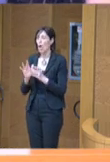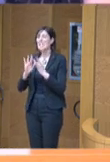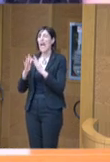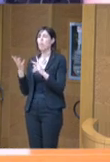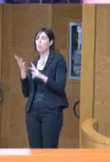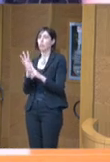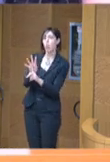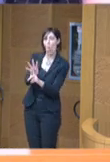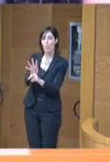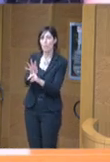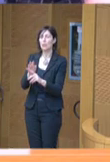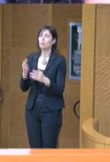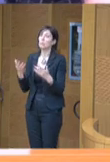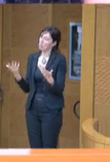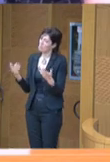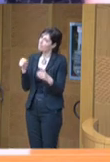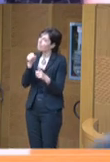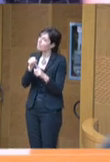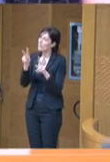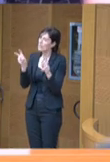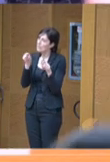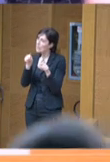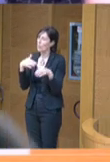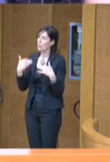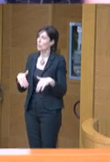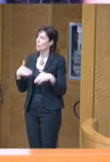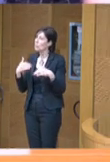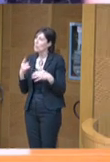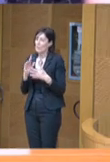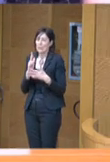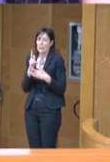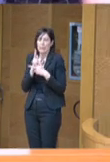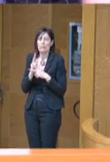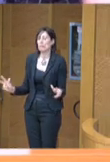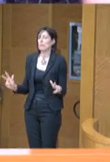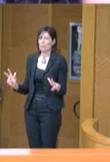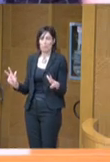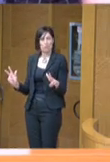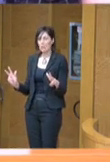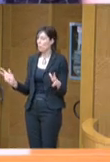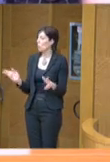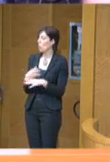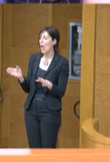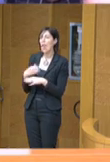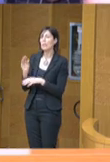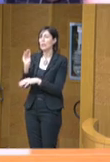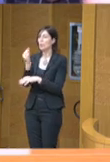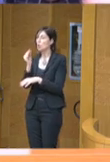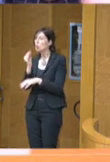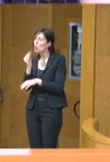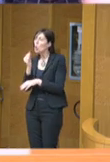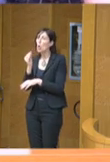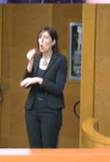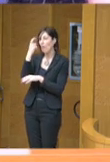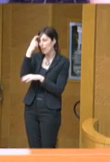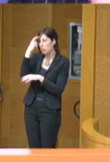è qualcosa particolarmente corrosivo, devastante per la psiche di qualunque giovane,